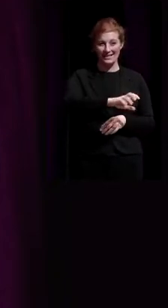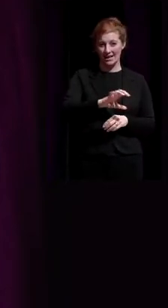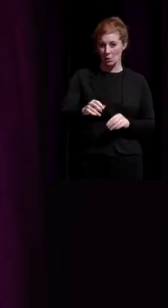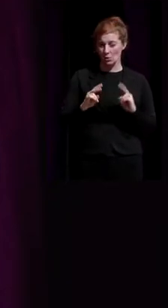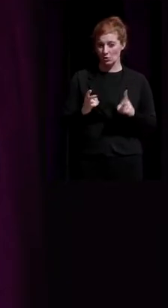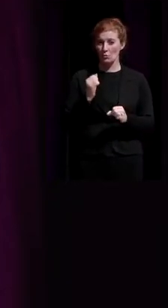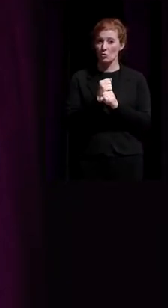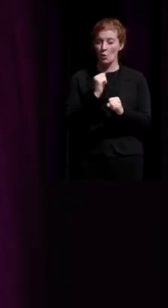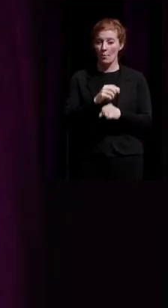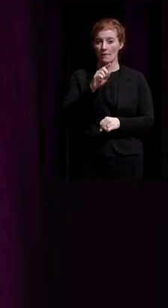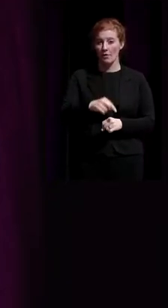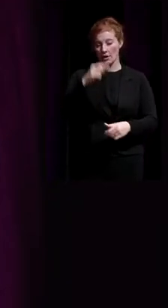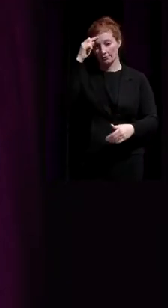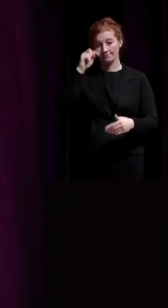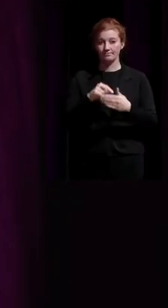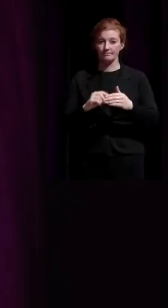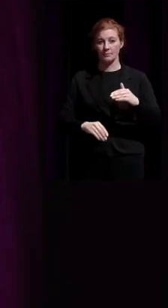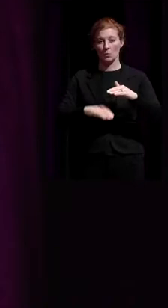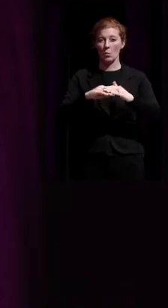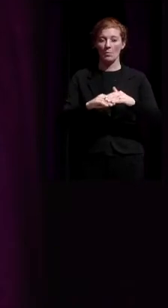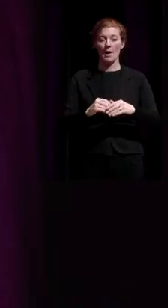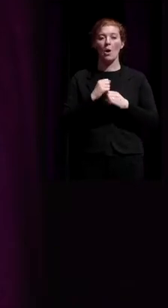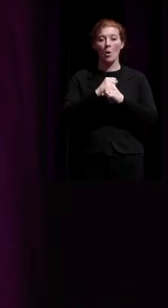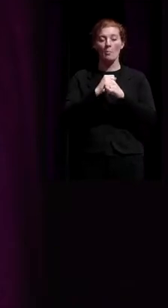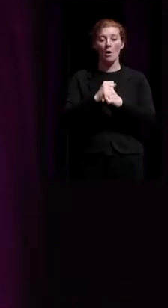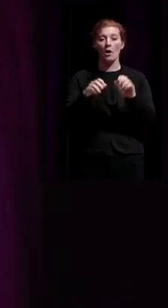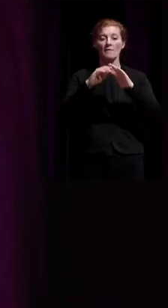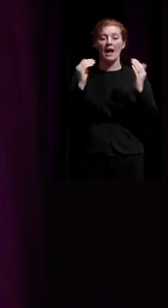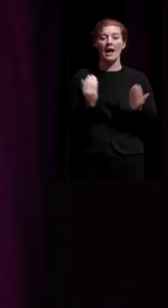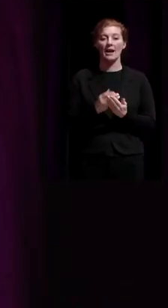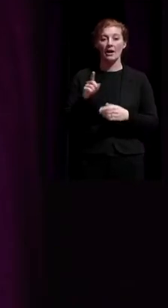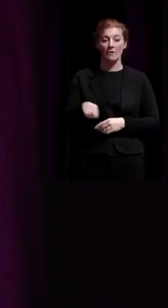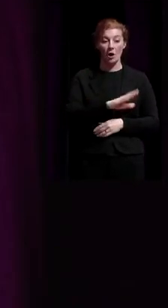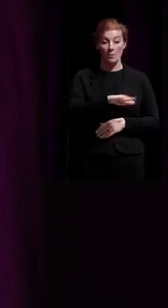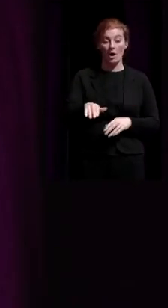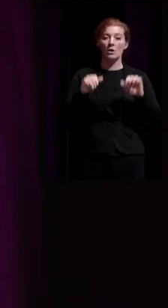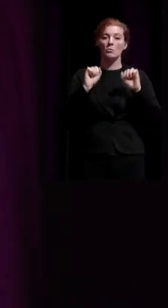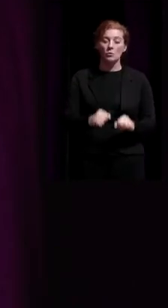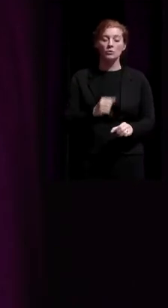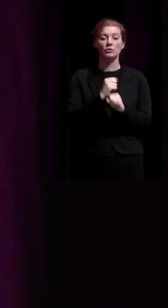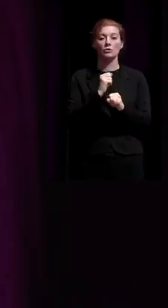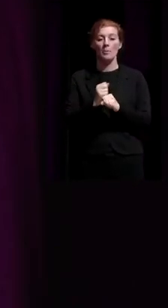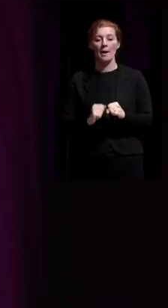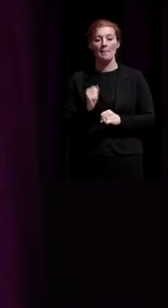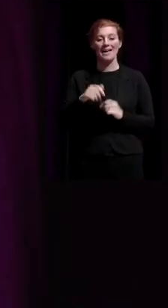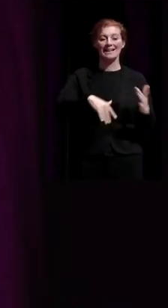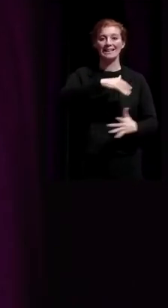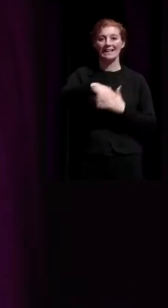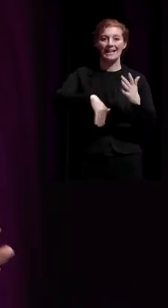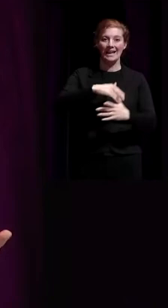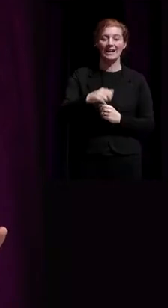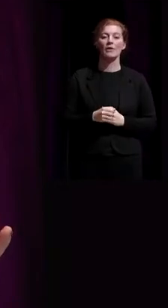sätt arbetar för att nå en mer hållbar värld för barn måste vi arbeta med mer integrerat och